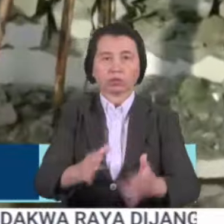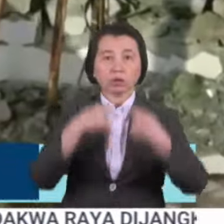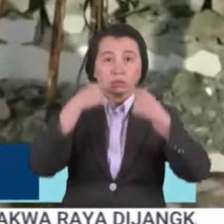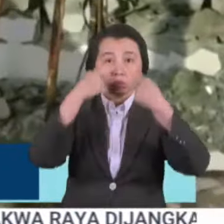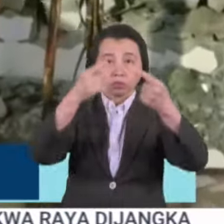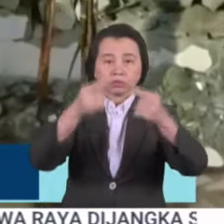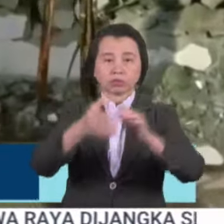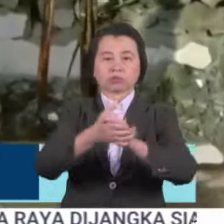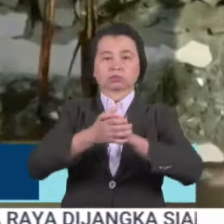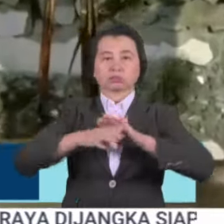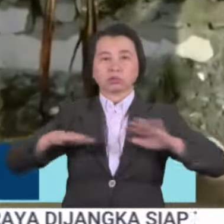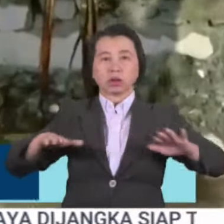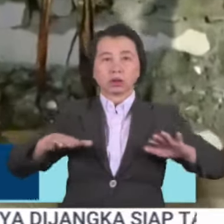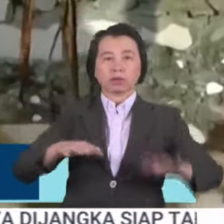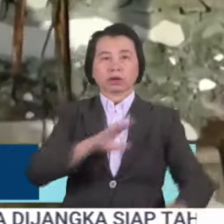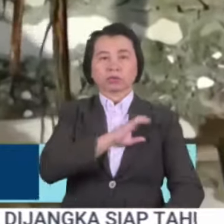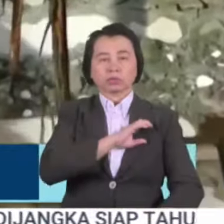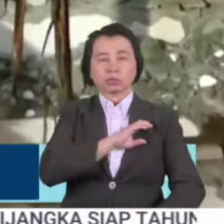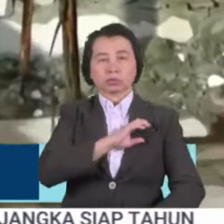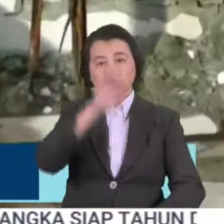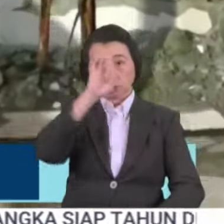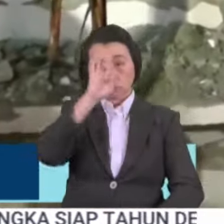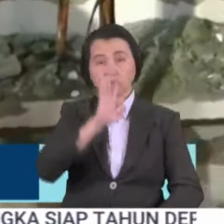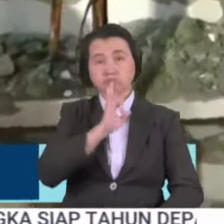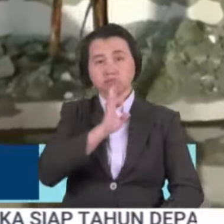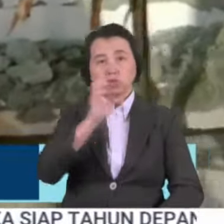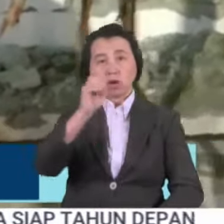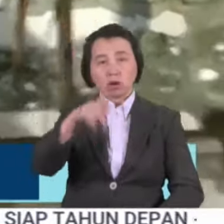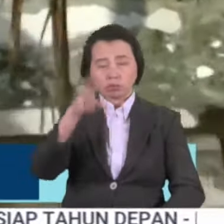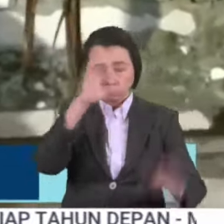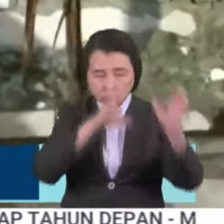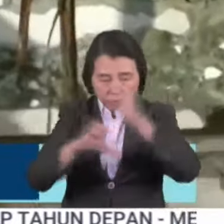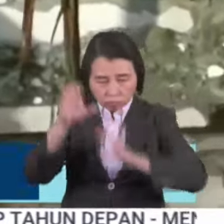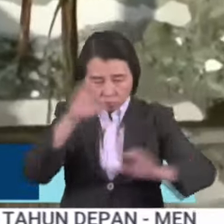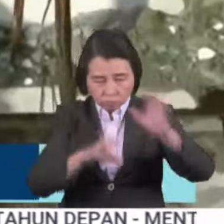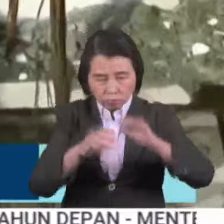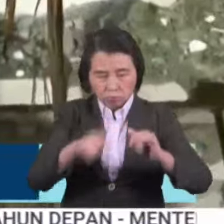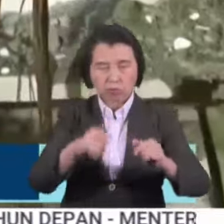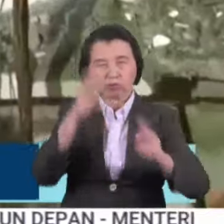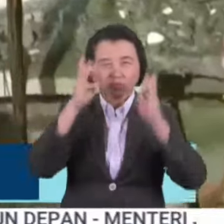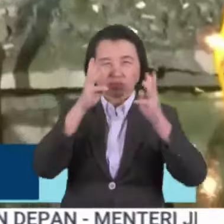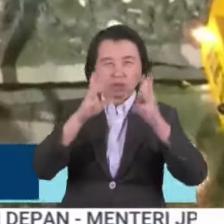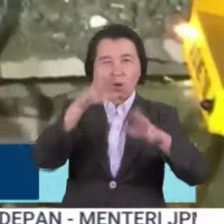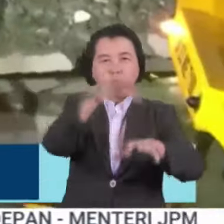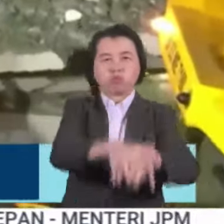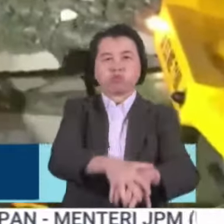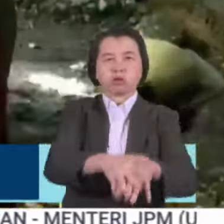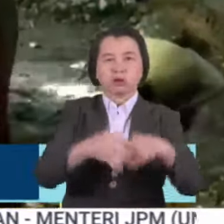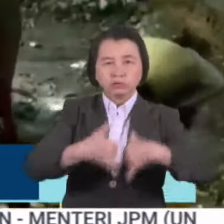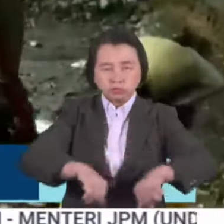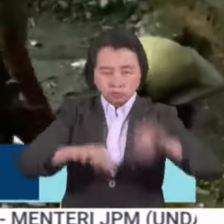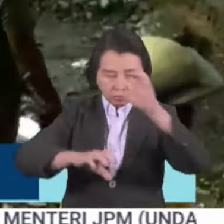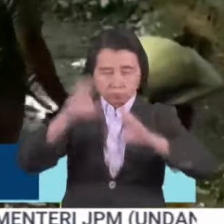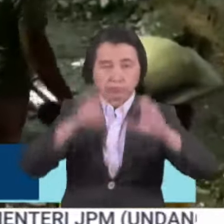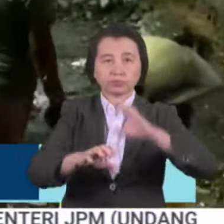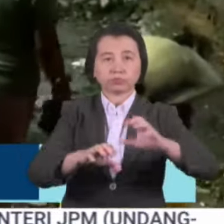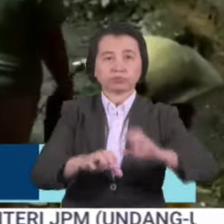berjaya diselamatkan. Menurut polis tempatan, operasi mencari dan menyelamat mereka yang dikhuatiri terperangkap masih